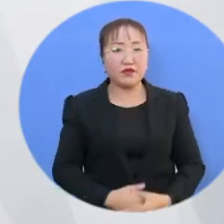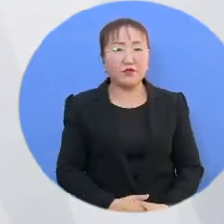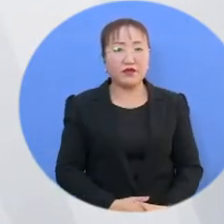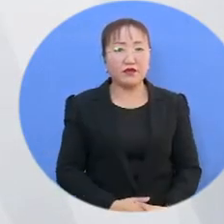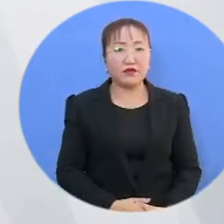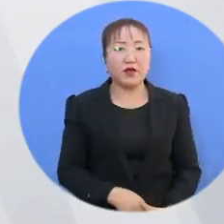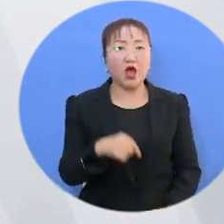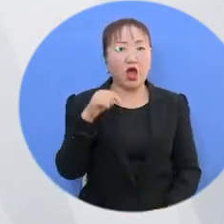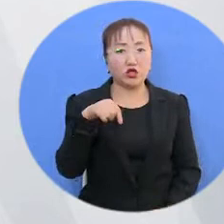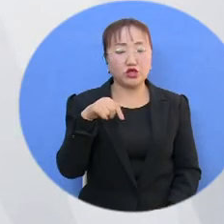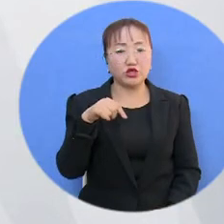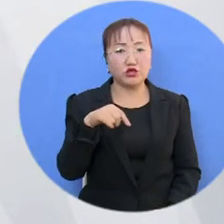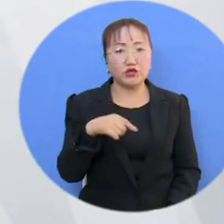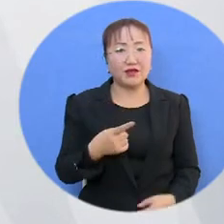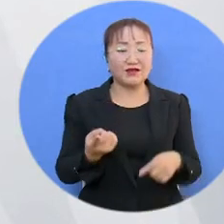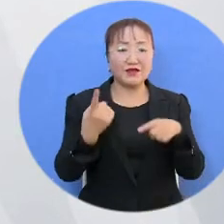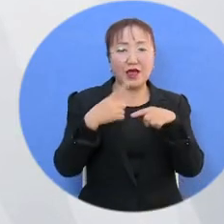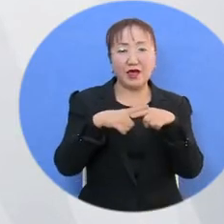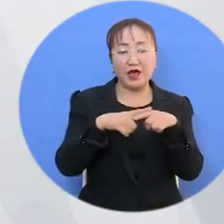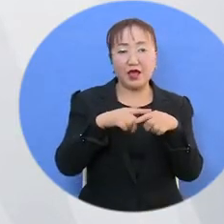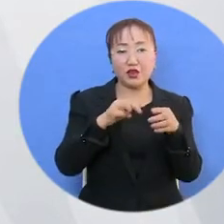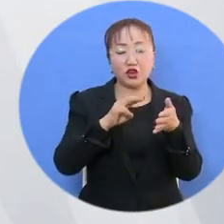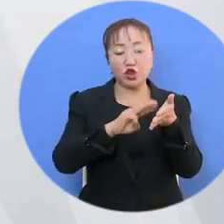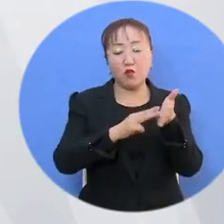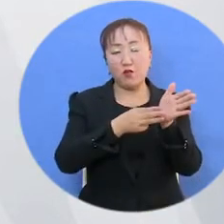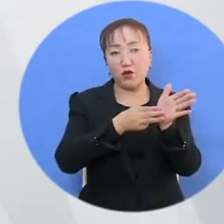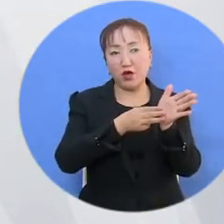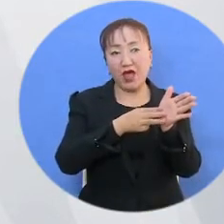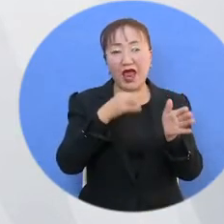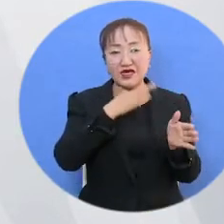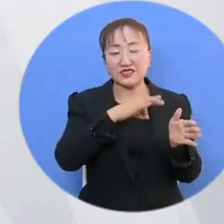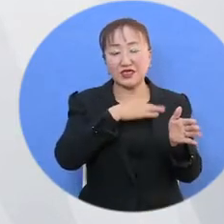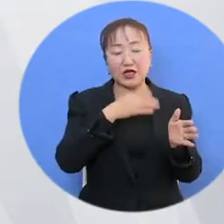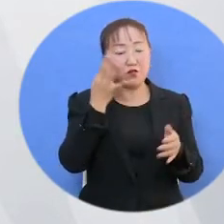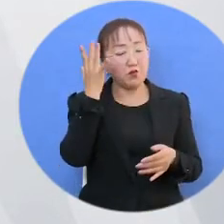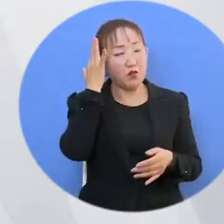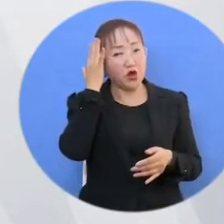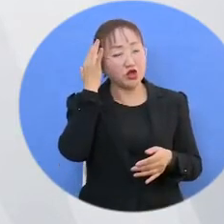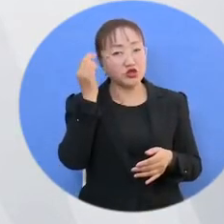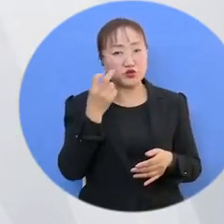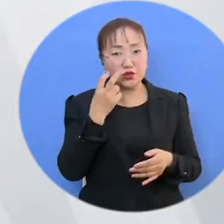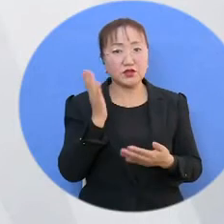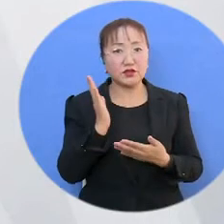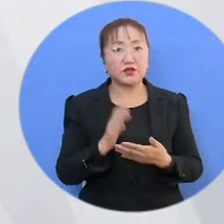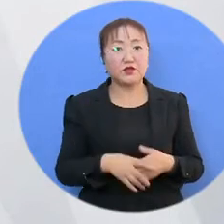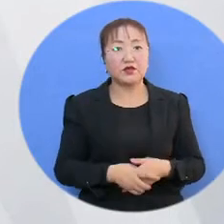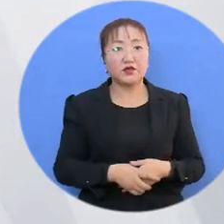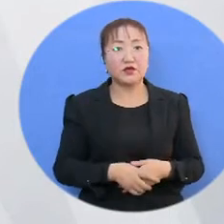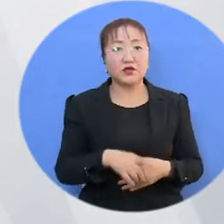Одоо бүгдээрээ бас нэг хөөрхөн тооцооллыг Тамьяны төсөлтөөр хийж үзье. Хүүхдэд та нар өдөр дуусах шингэний тэм цогцтой